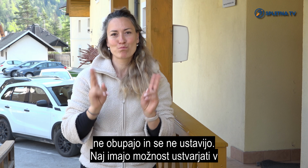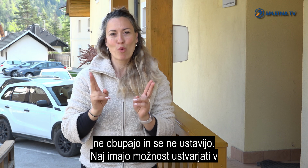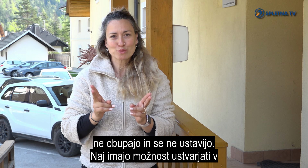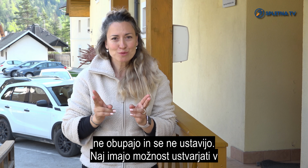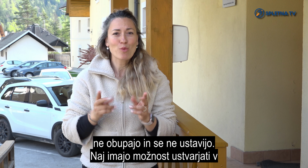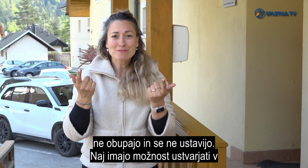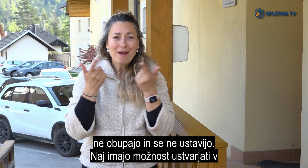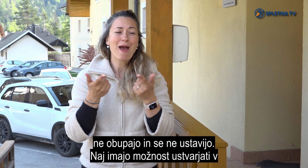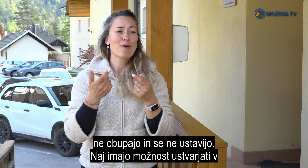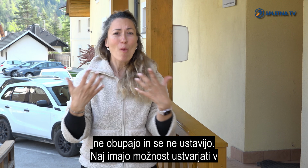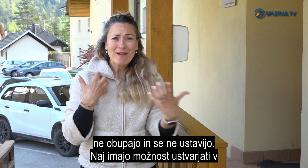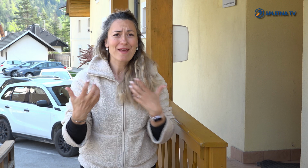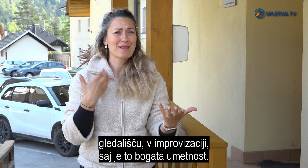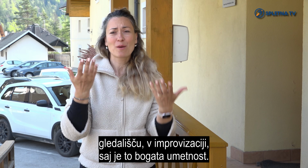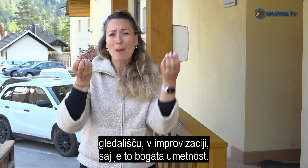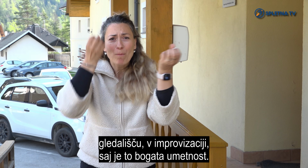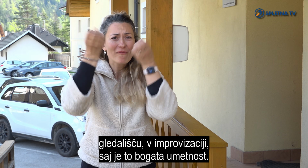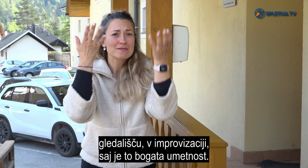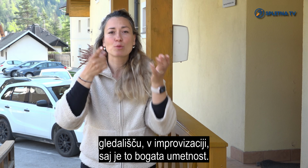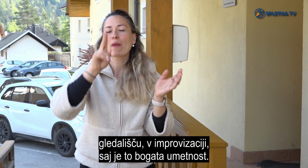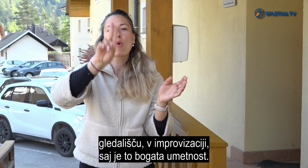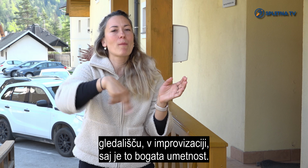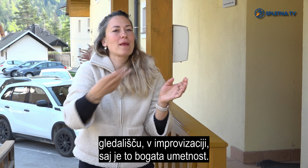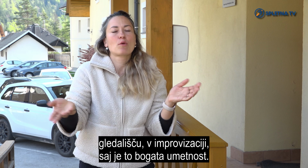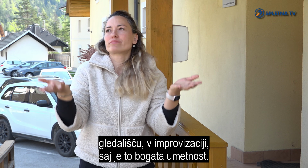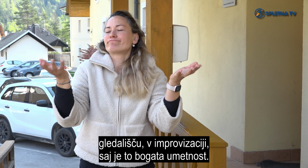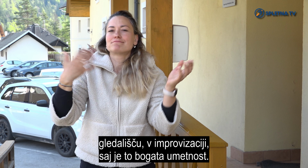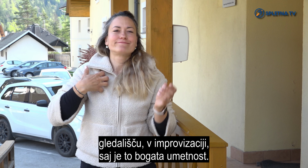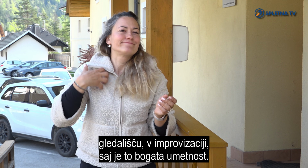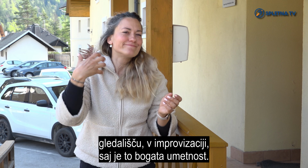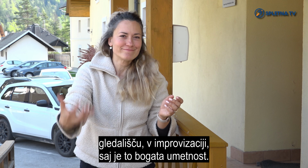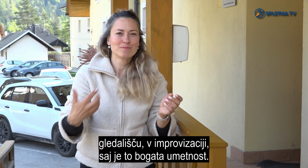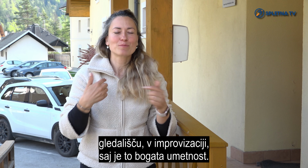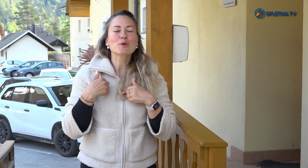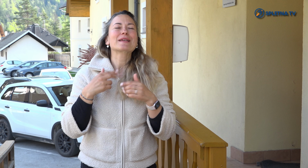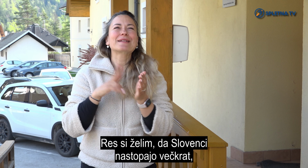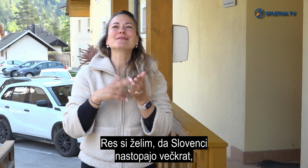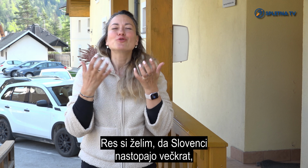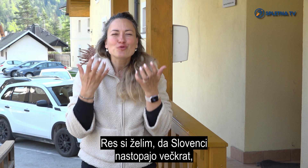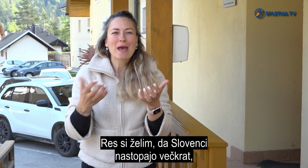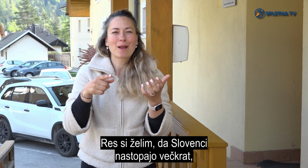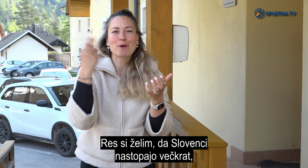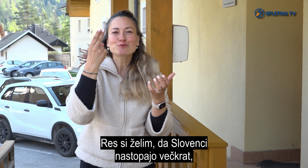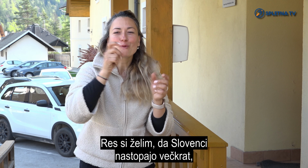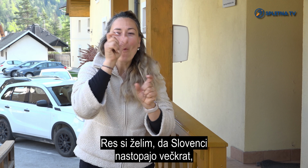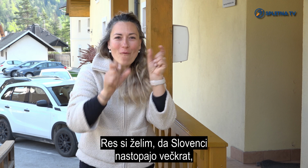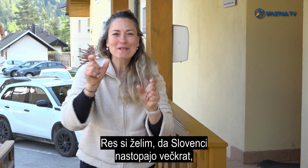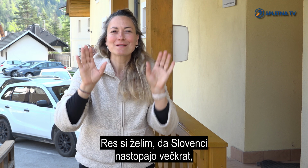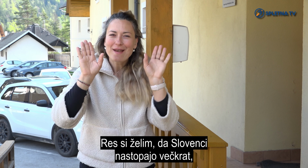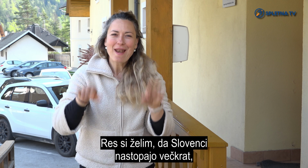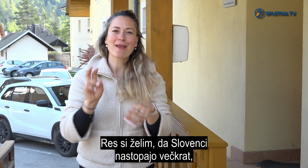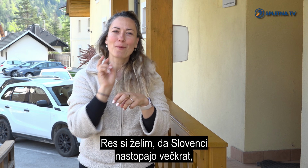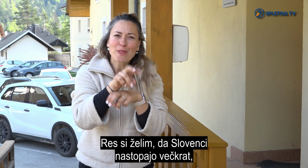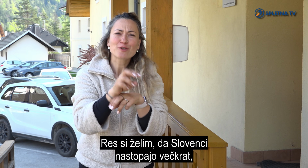Naj imajo možnost ustvarjati v gledališču, v improvizaciji, saj je to bogata umetnost. Res si želim, da